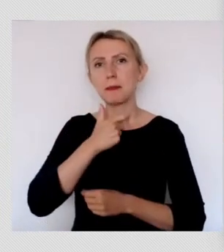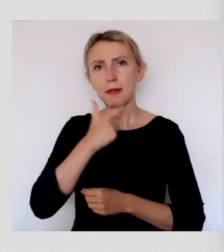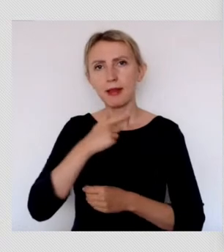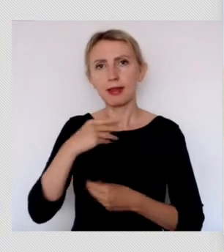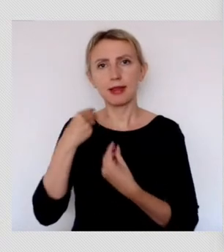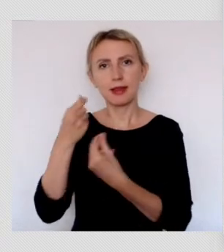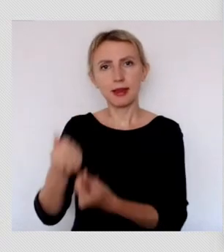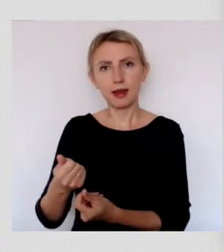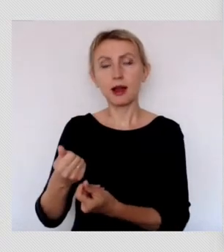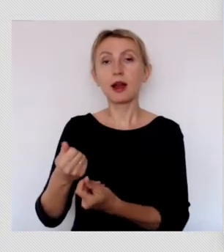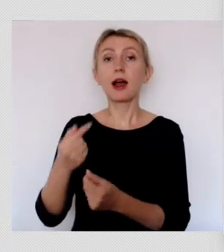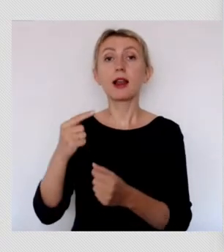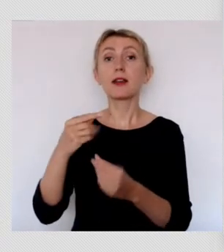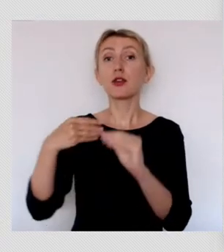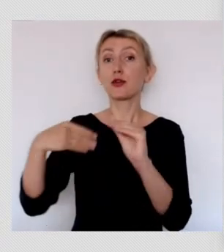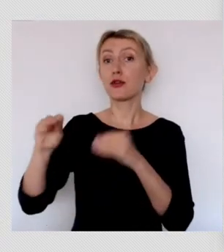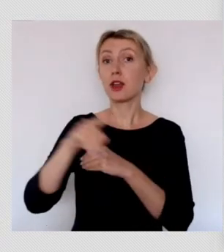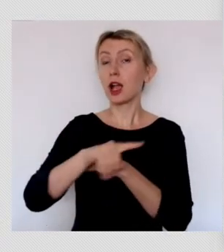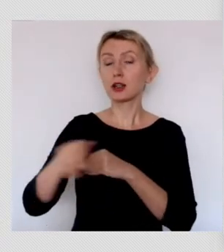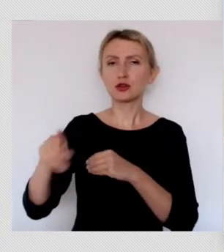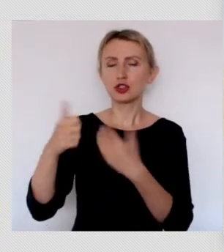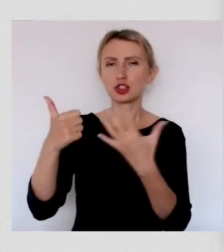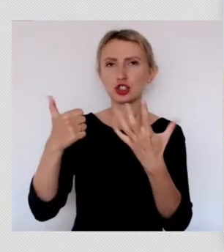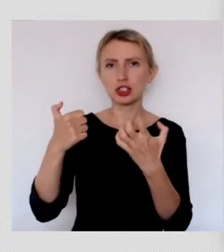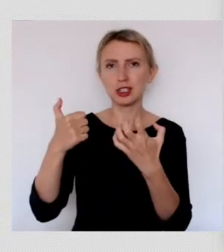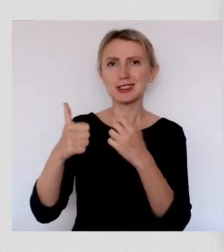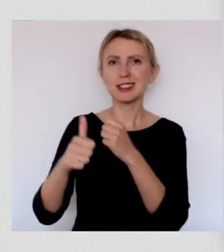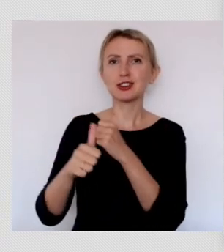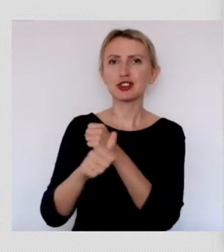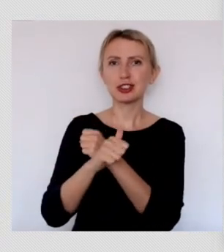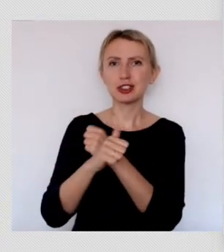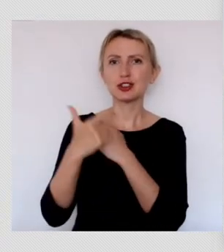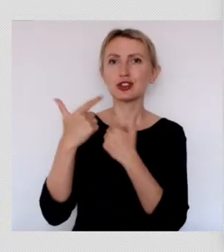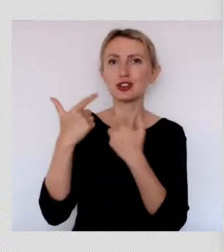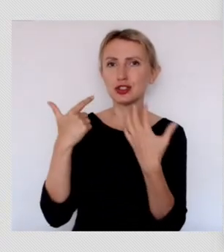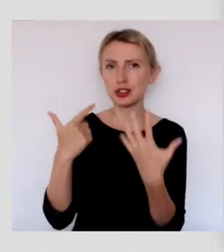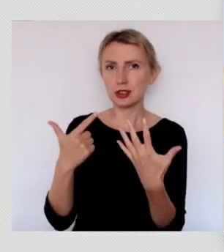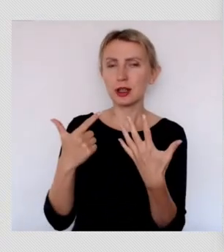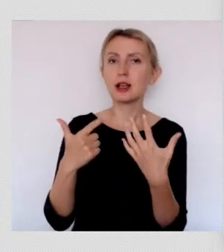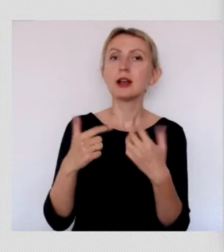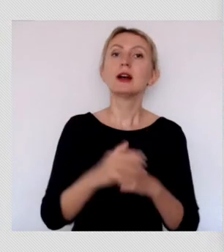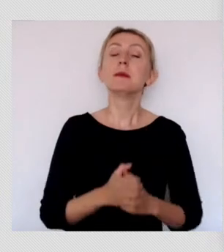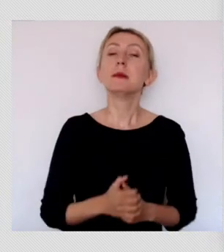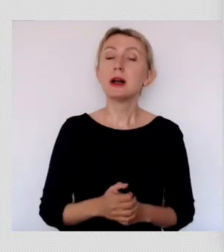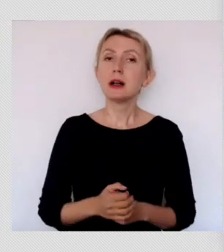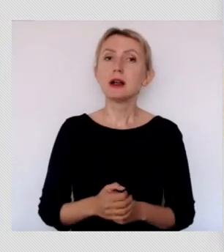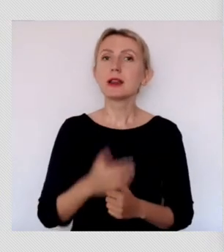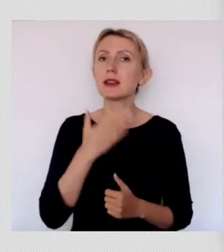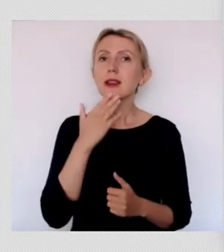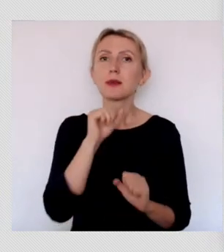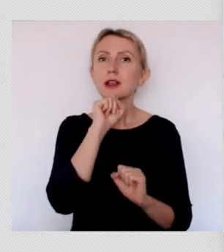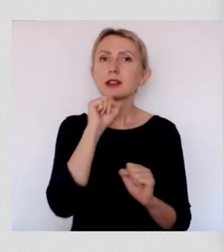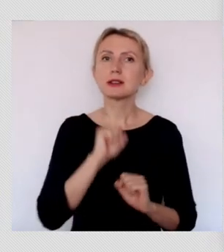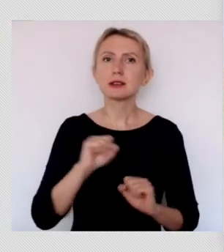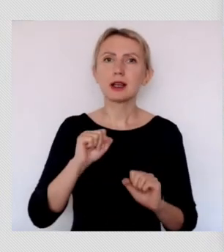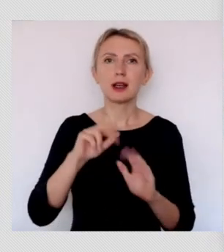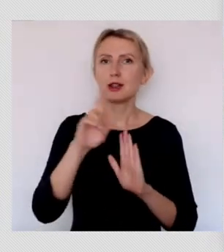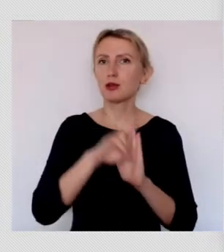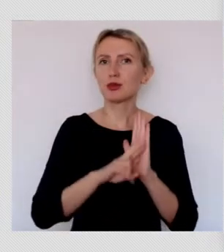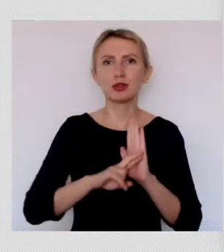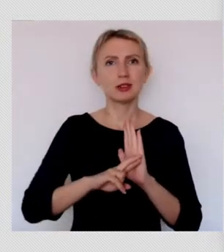czego zdecydowana większość, bo 667 na 768, nie ma żadnych procedur